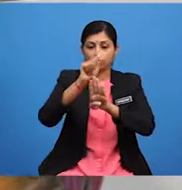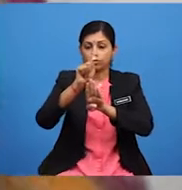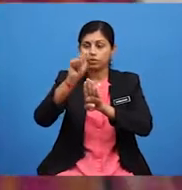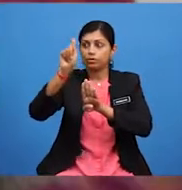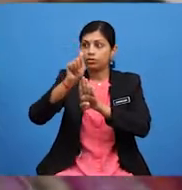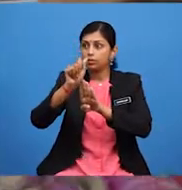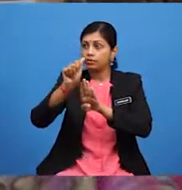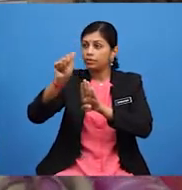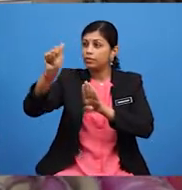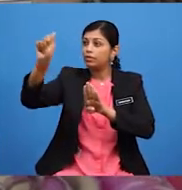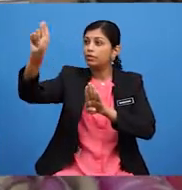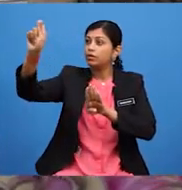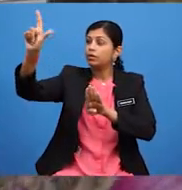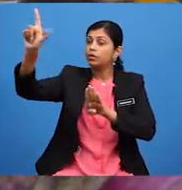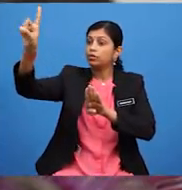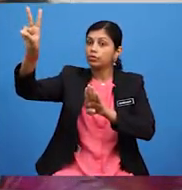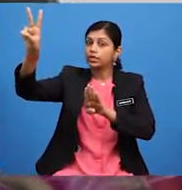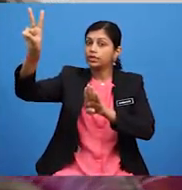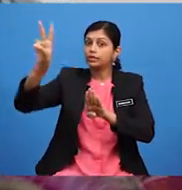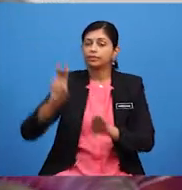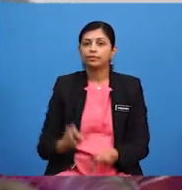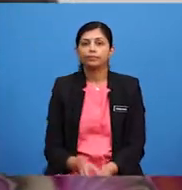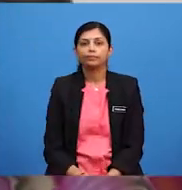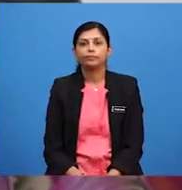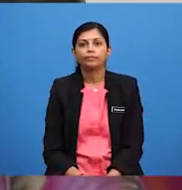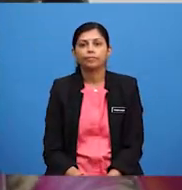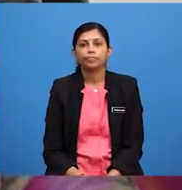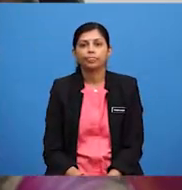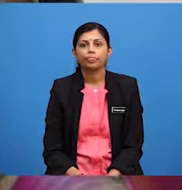dan dari titik B ke titik lenyap 2.